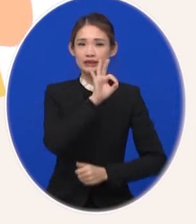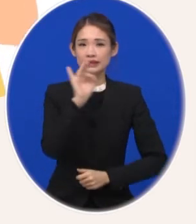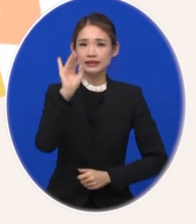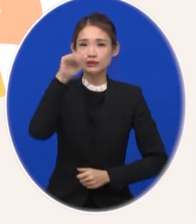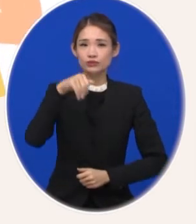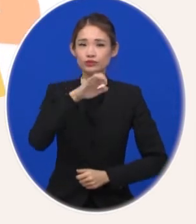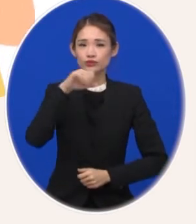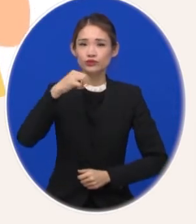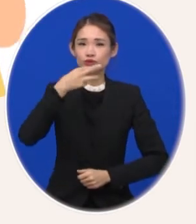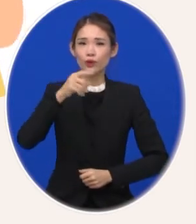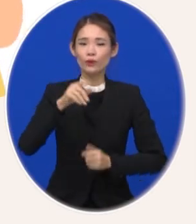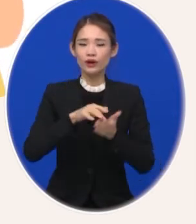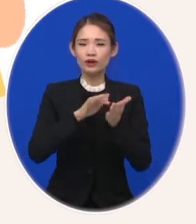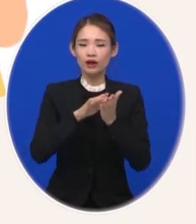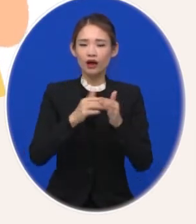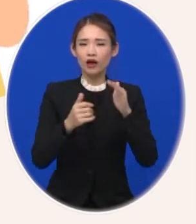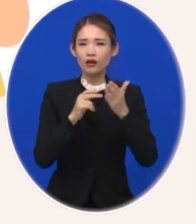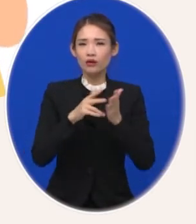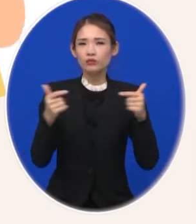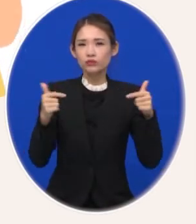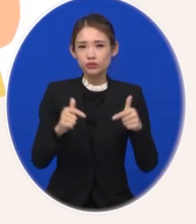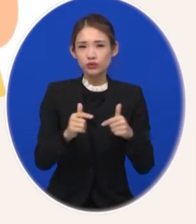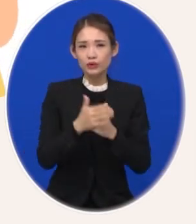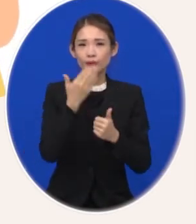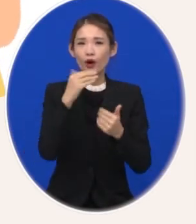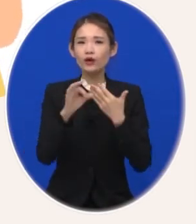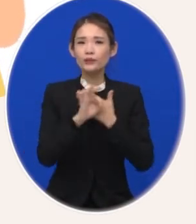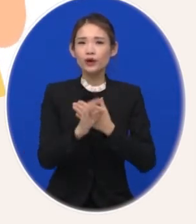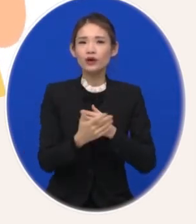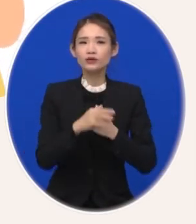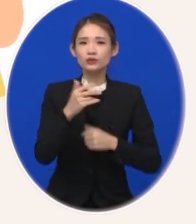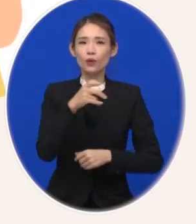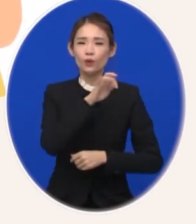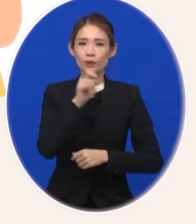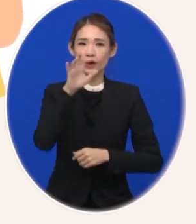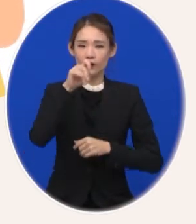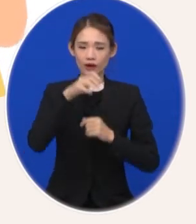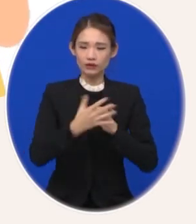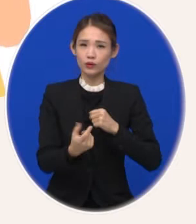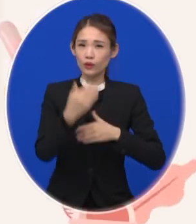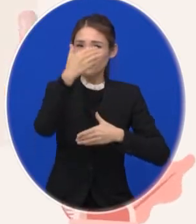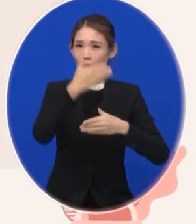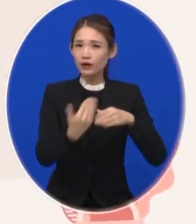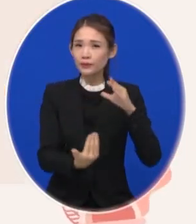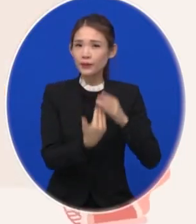이부프로펜 같은 소염 진통제는 태아의 동맥관 조기 폐쇄를 유발할 수 있습니다.